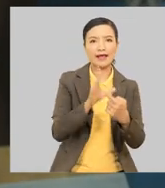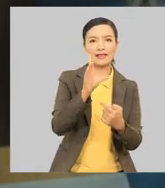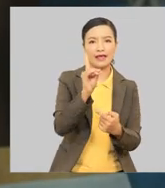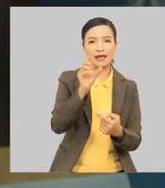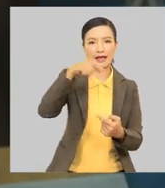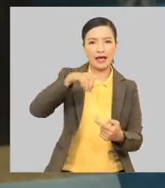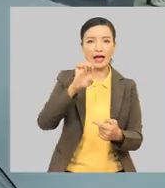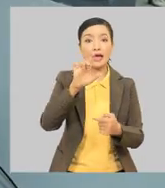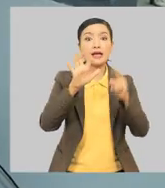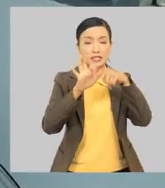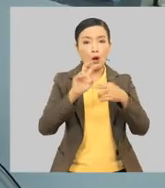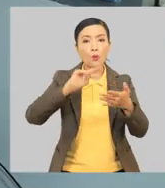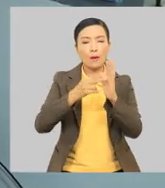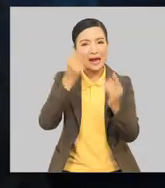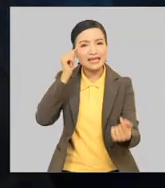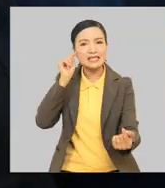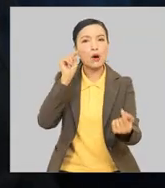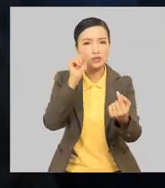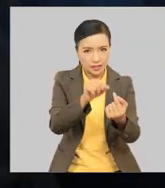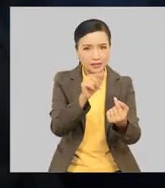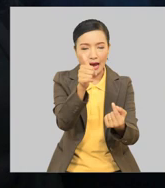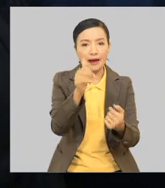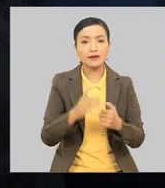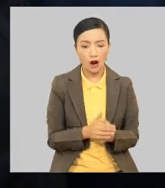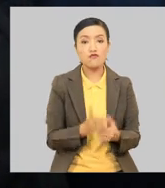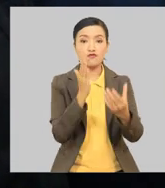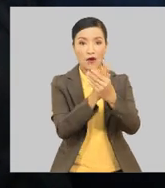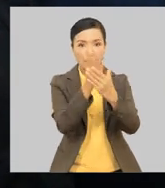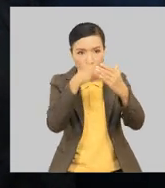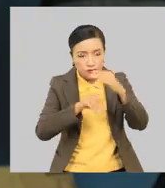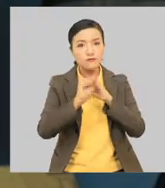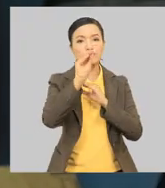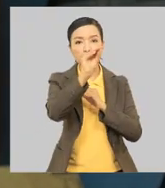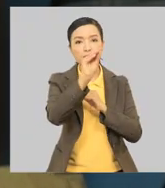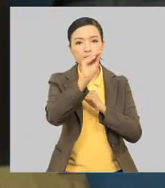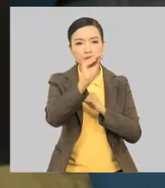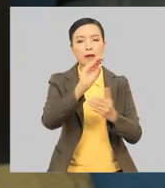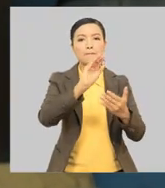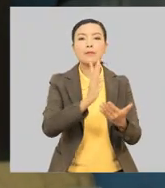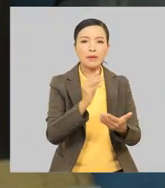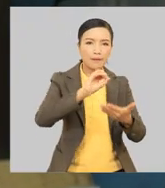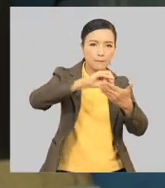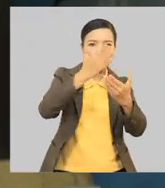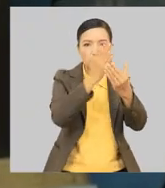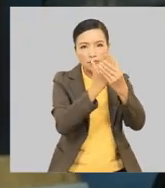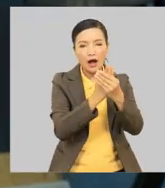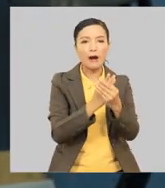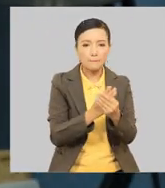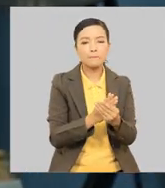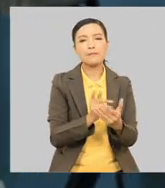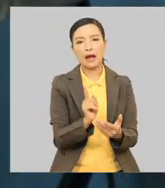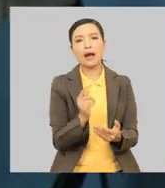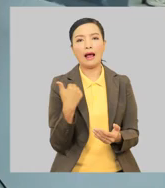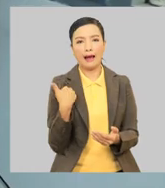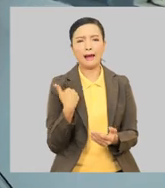แปลว่าการเข้าถึงของผู้ที่เข้าถึงลำบากจะเอาไฟล์ตัวนี้อัปโหลดเข้าเซิร์ฟเวอร์ของพี่โปรแกรมเมอร์ที่เราทำไว้ก็จะเข้าถึง